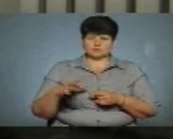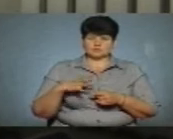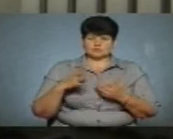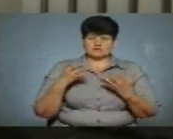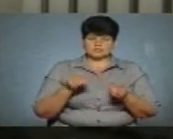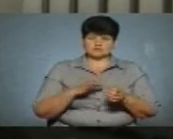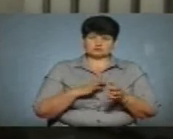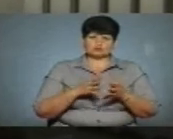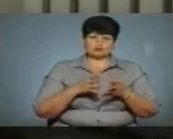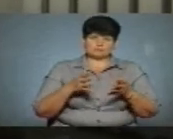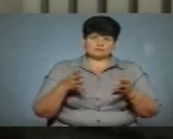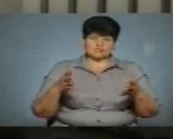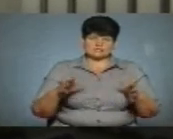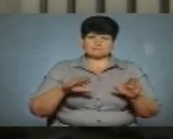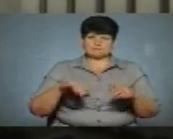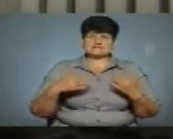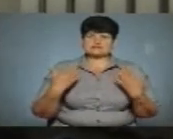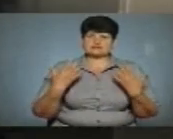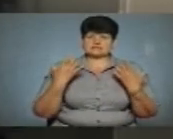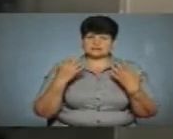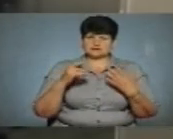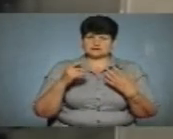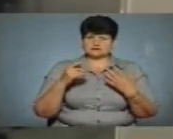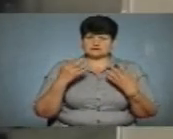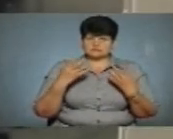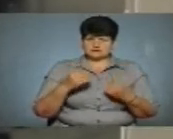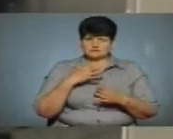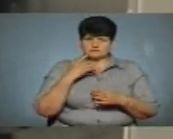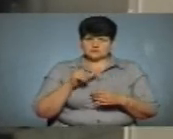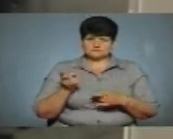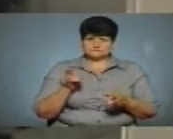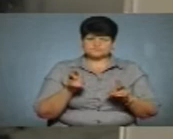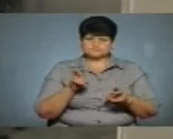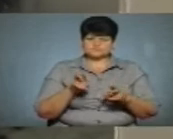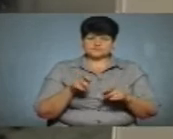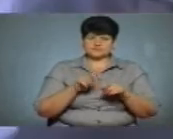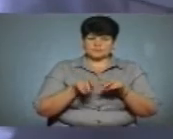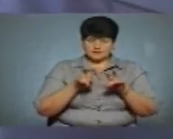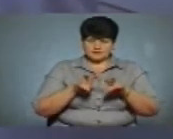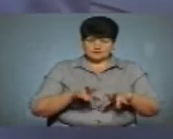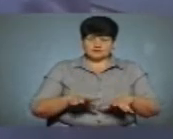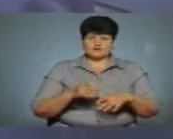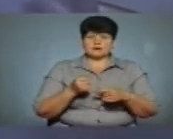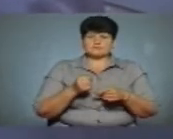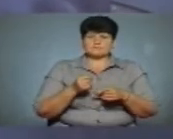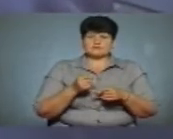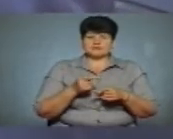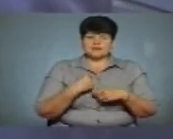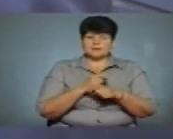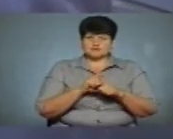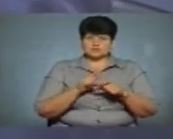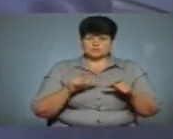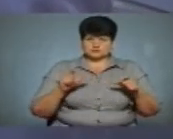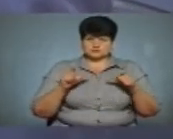більше. Після вихідних багато йде. Досліджують кліщів у паразитологічній лабораторії. Це робить